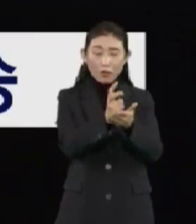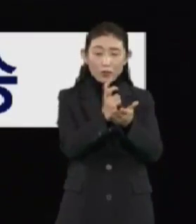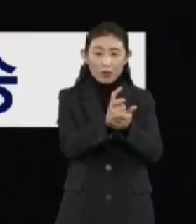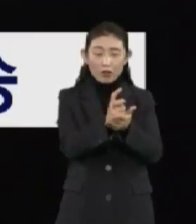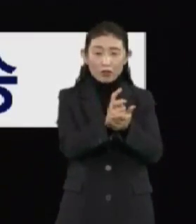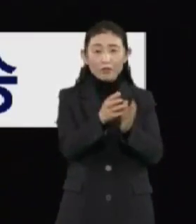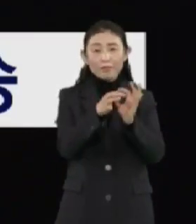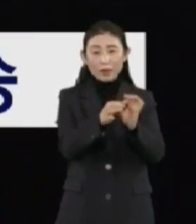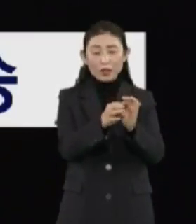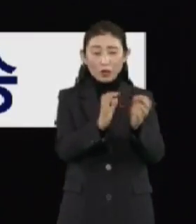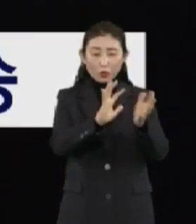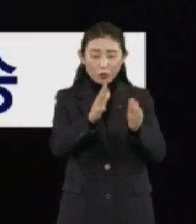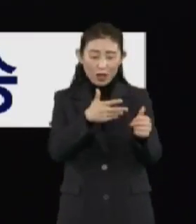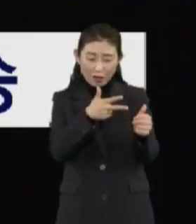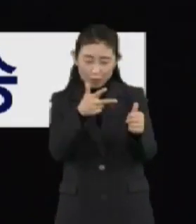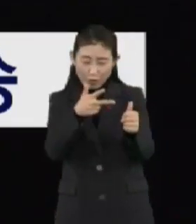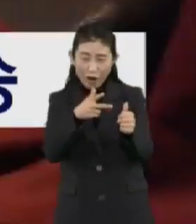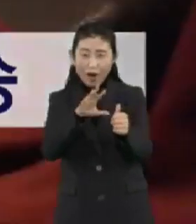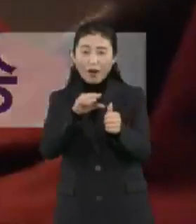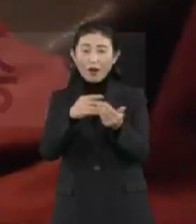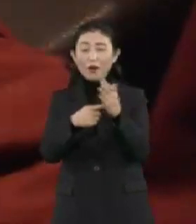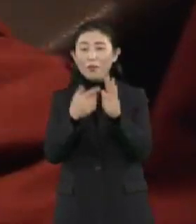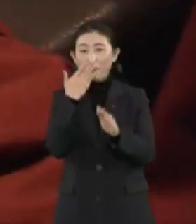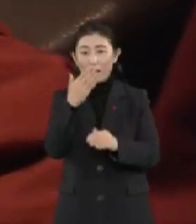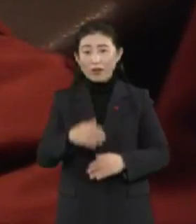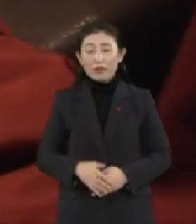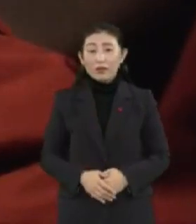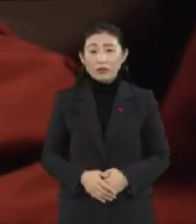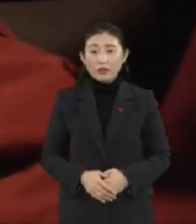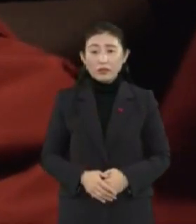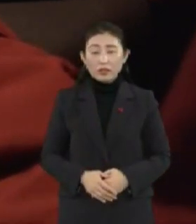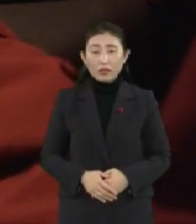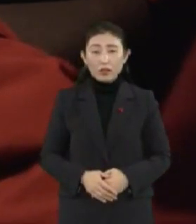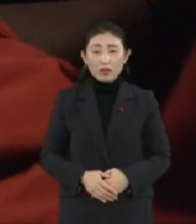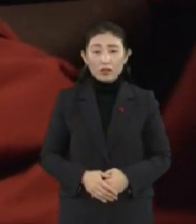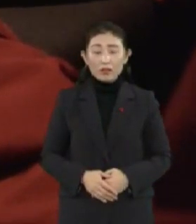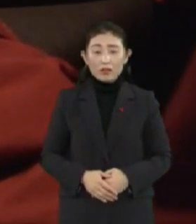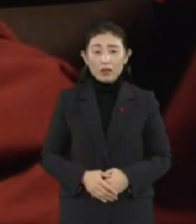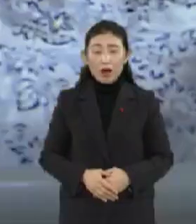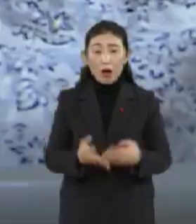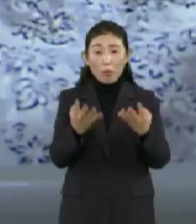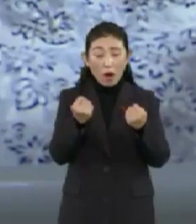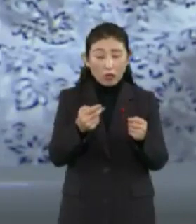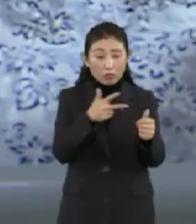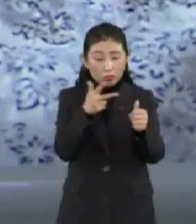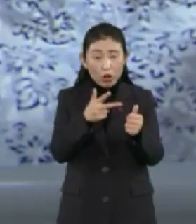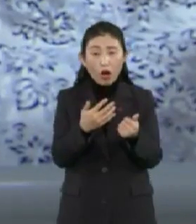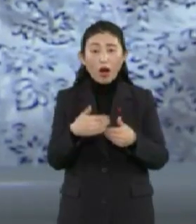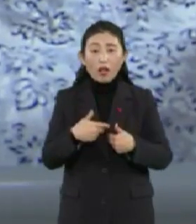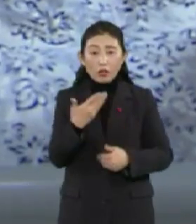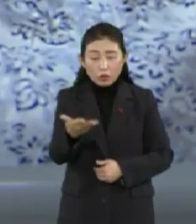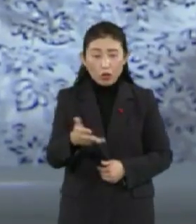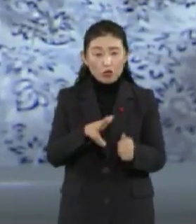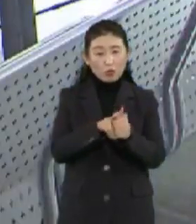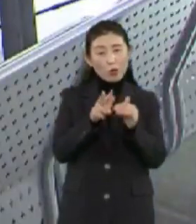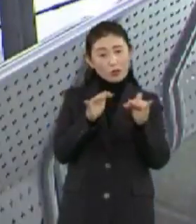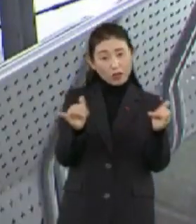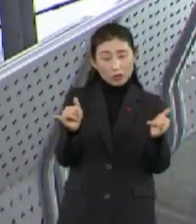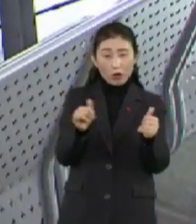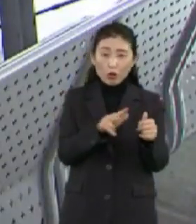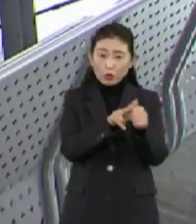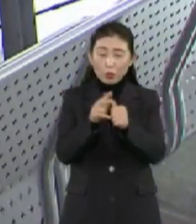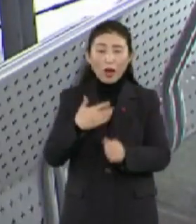제작해 중계방송할 수 있게 됐습니다. 법정 토론회가 더 많은 채널을 통해 방송됨으로써 후보자에 대한 정보